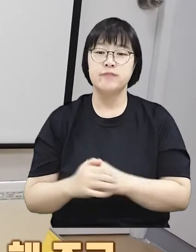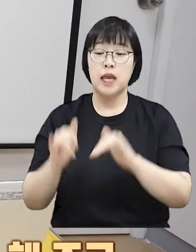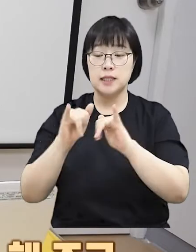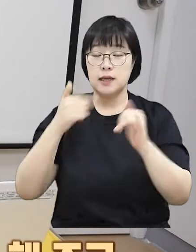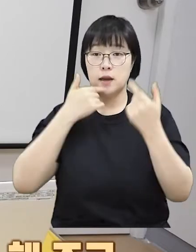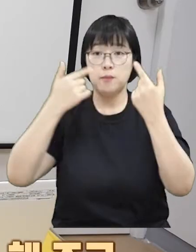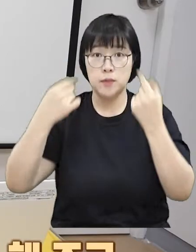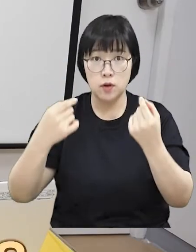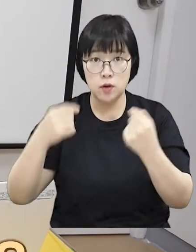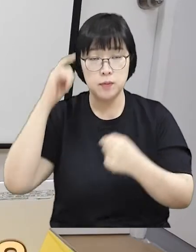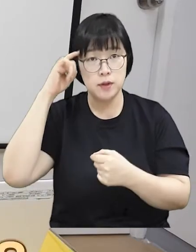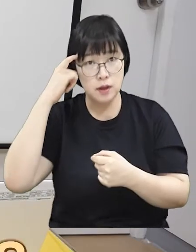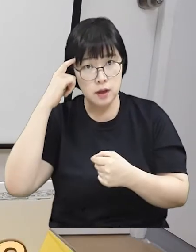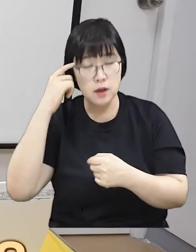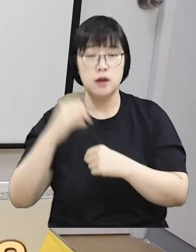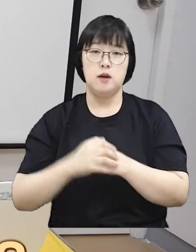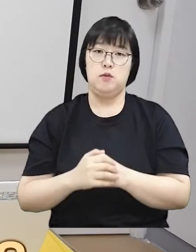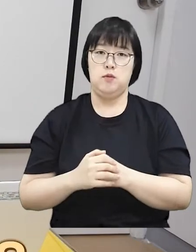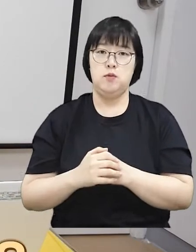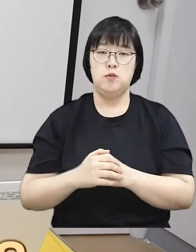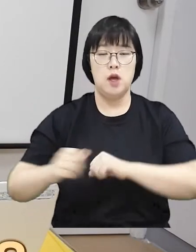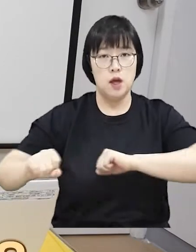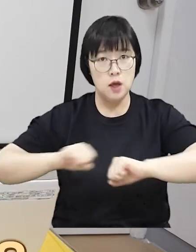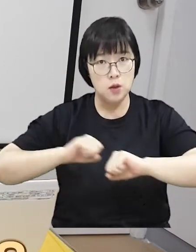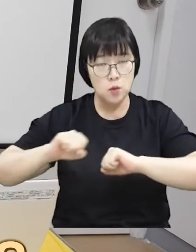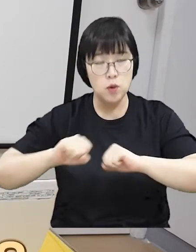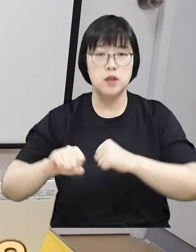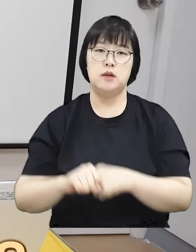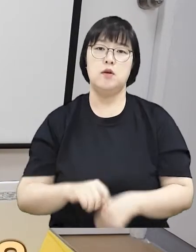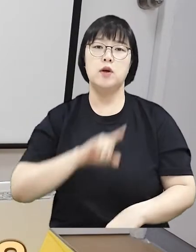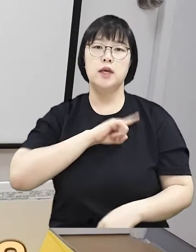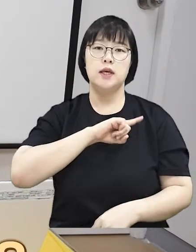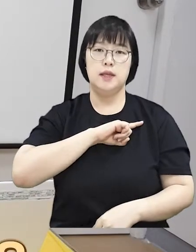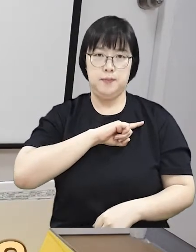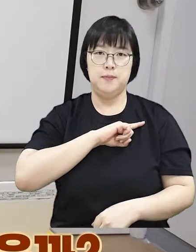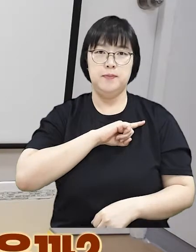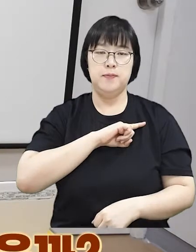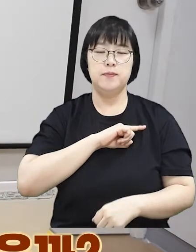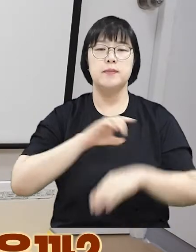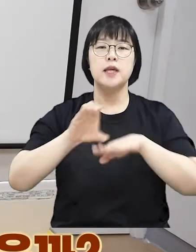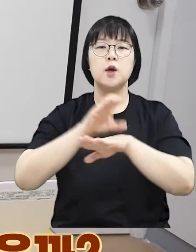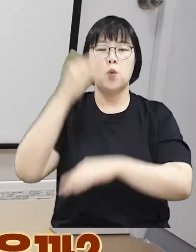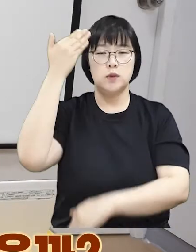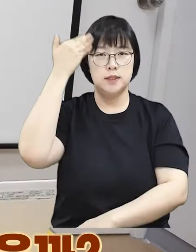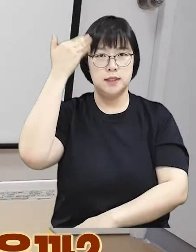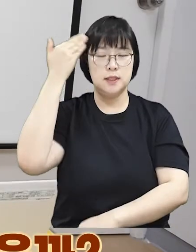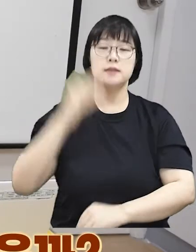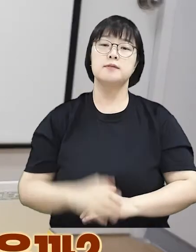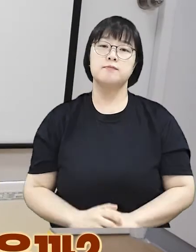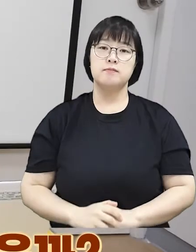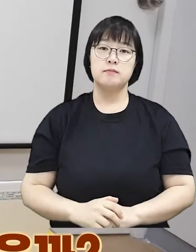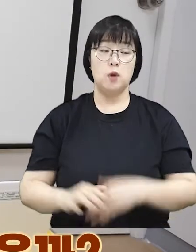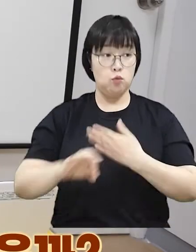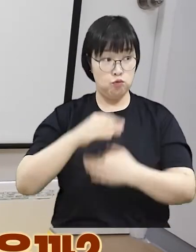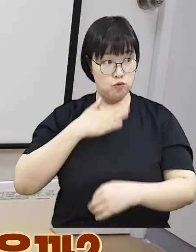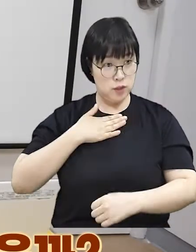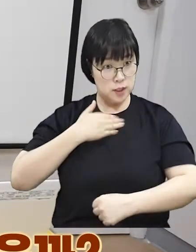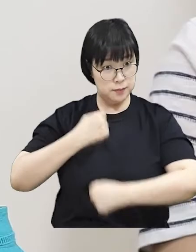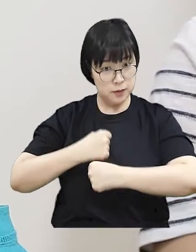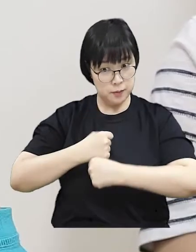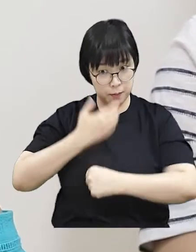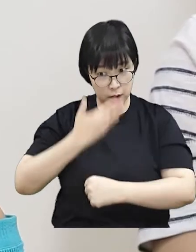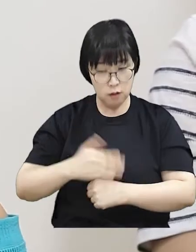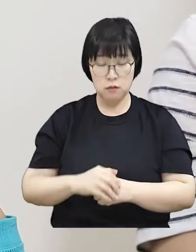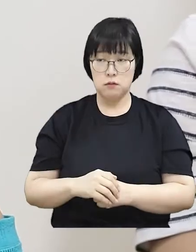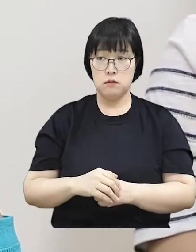또 말도 해주고 이렇게 사람처럼 생각하고 행동하는 걸 인공지능이라고 해요. 그러면은 그거 우리가 과연 만들 수 있을까?